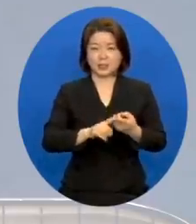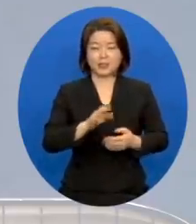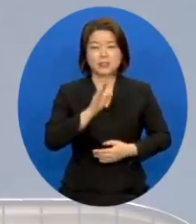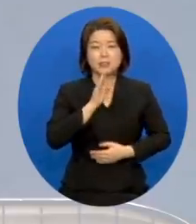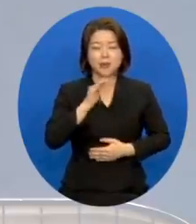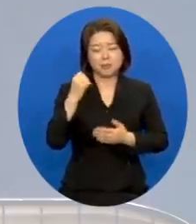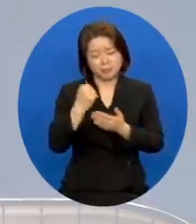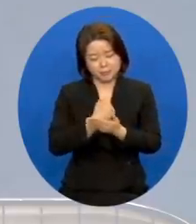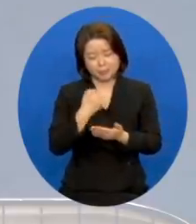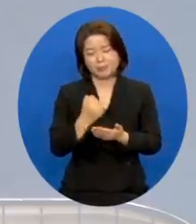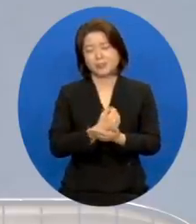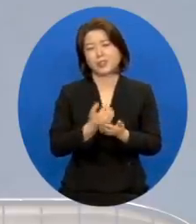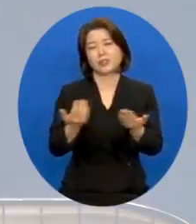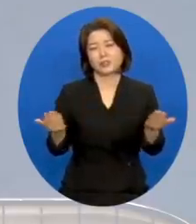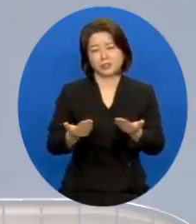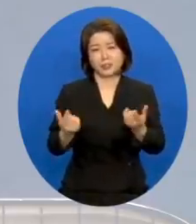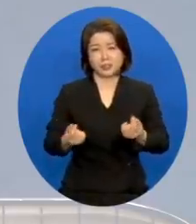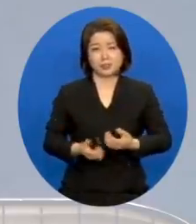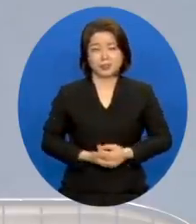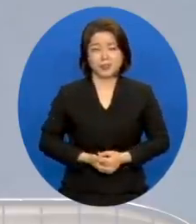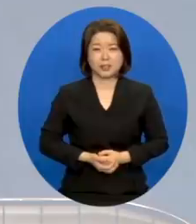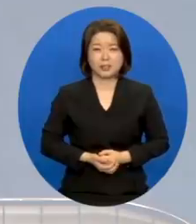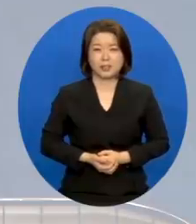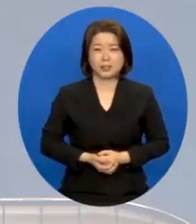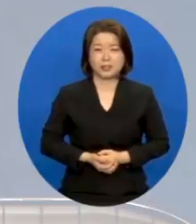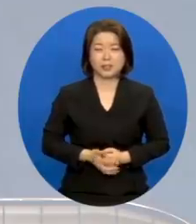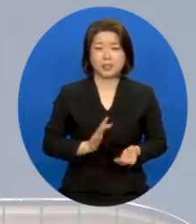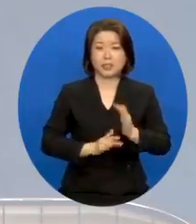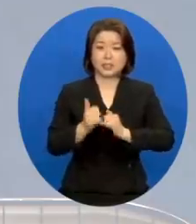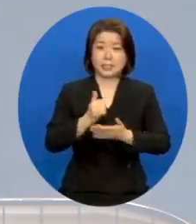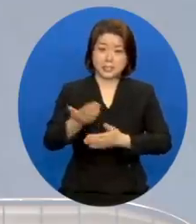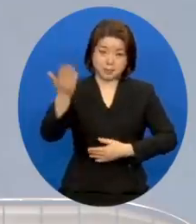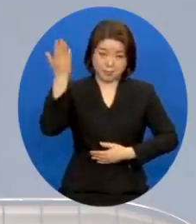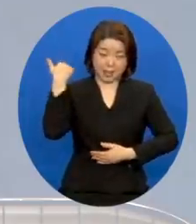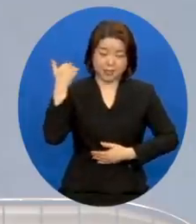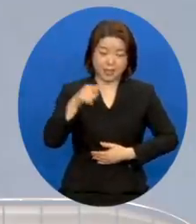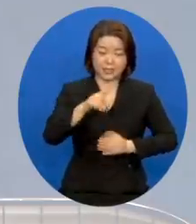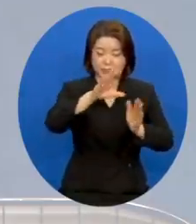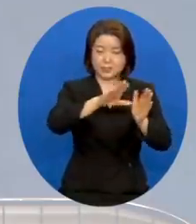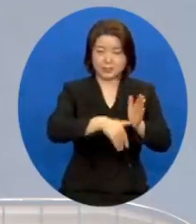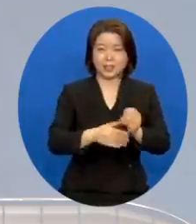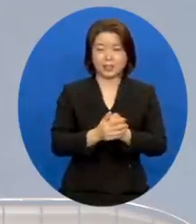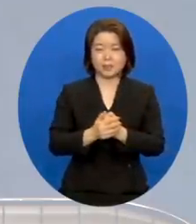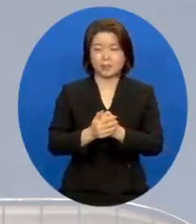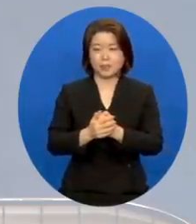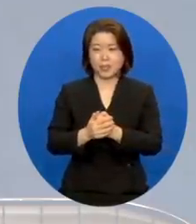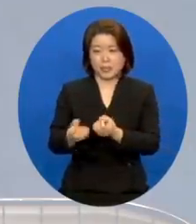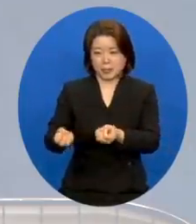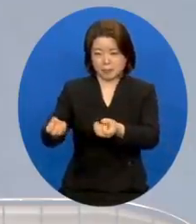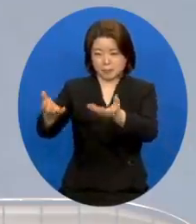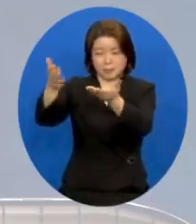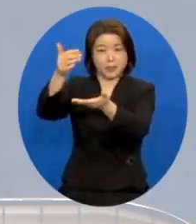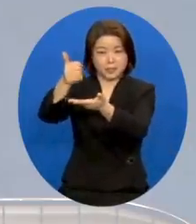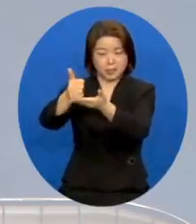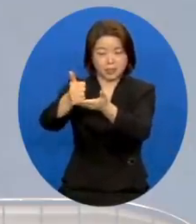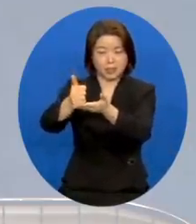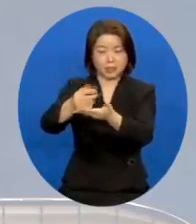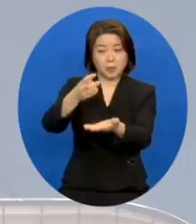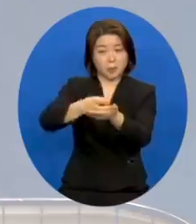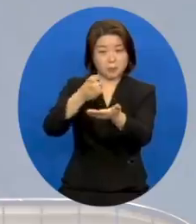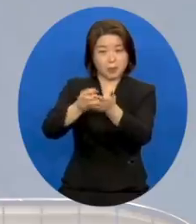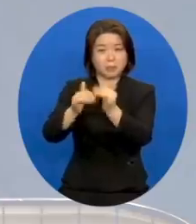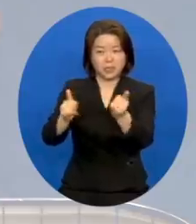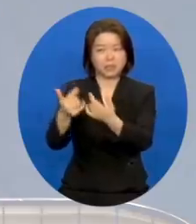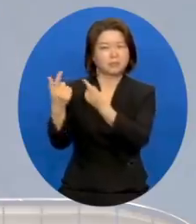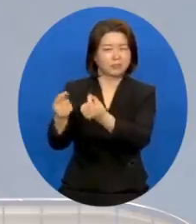안타까운 거죠 예수님 당시 때의 제 3장 들 바리새인들이 그런 사람이었습니다 그들은